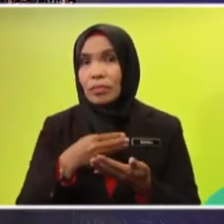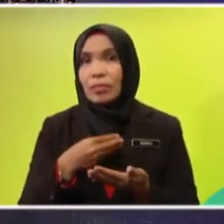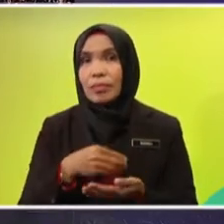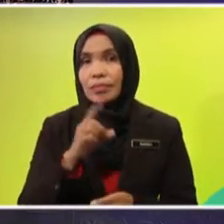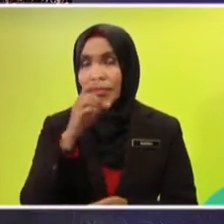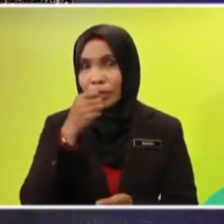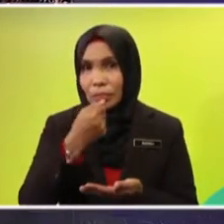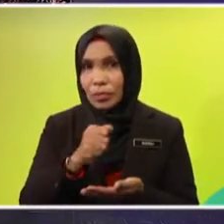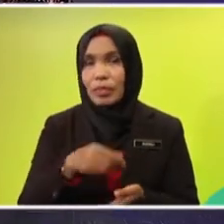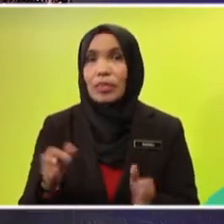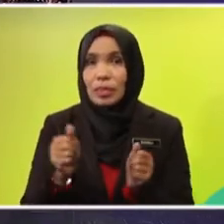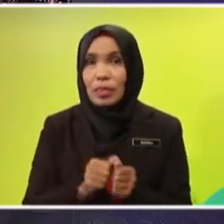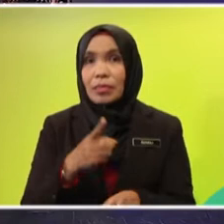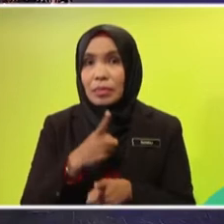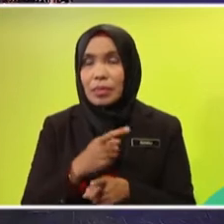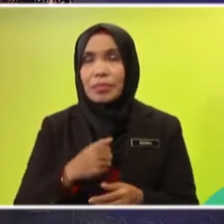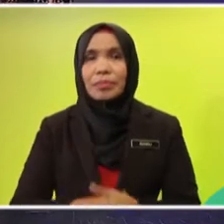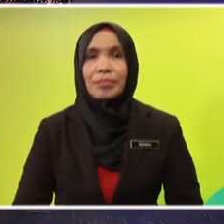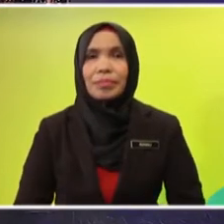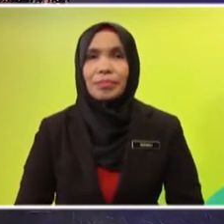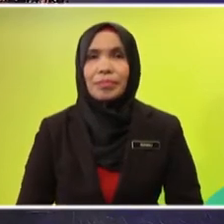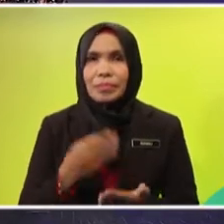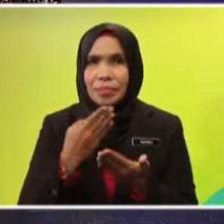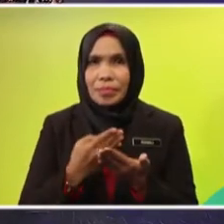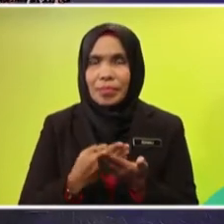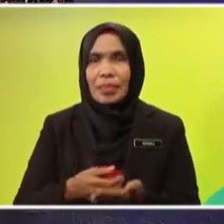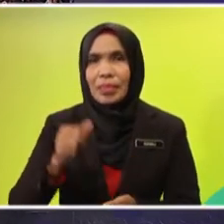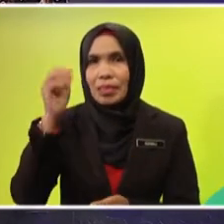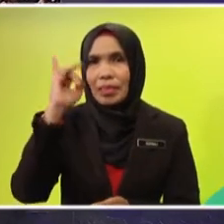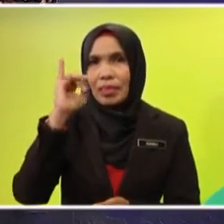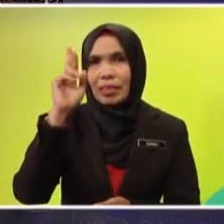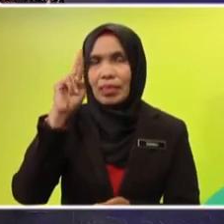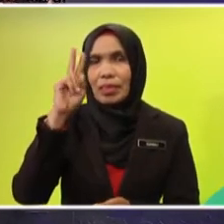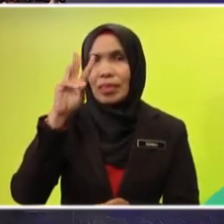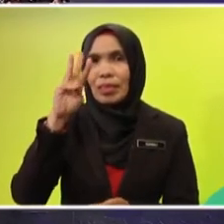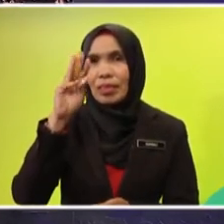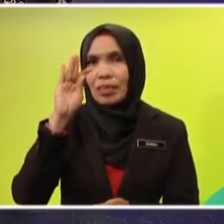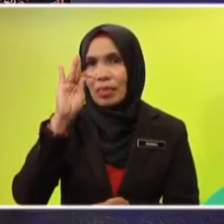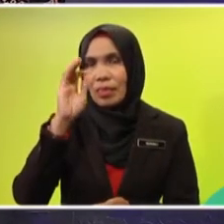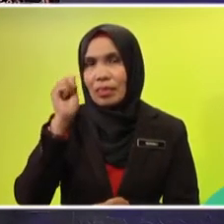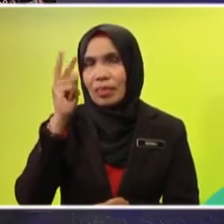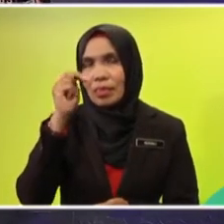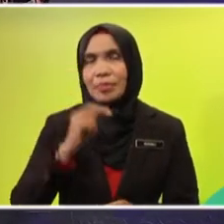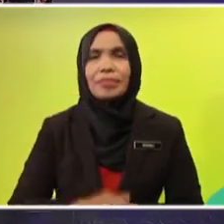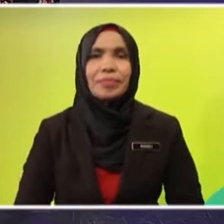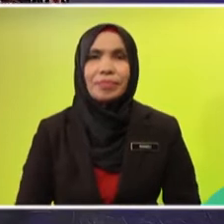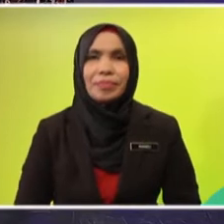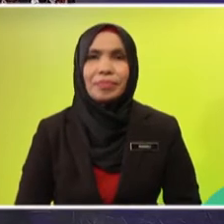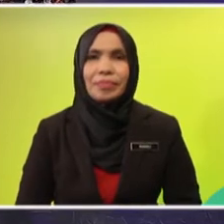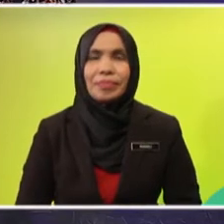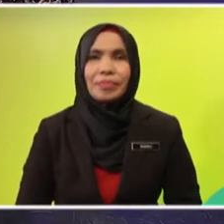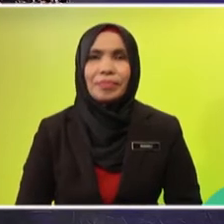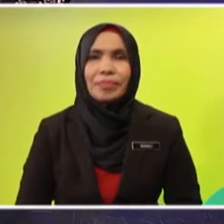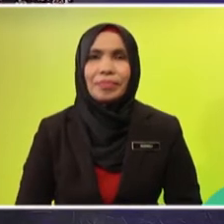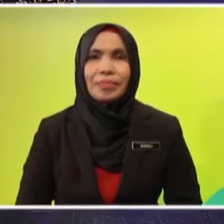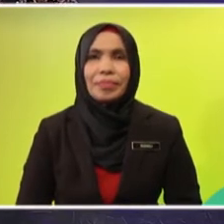pelbagai aktiviti hari ini cumi-cumu lekaja go-pay kembali berdiri sebelah papan putih Maulid Romansa Allah dari coba-coba aku